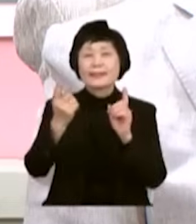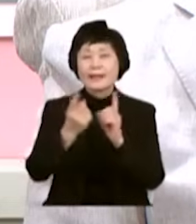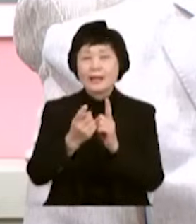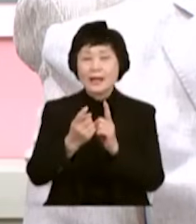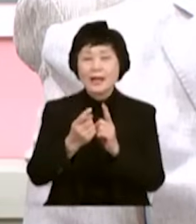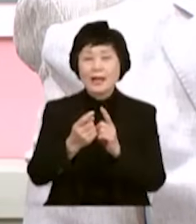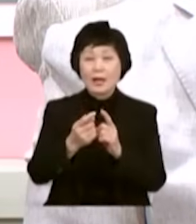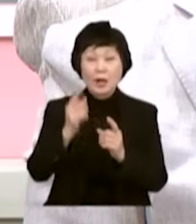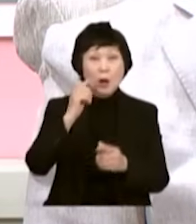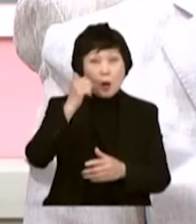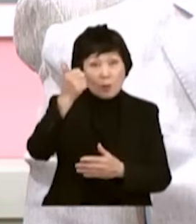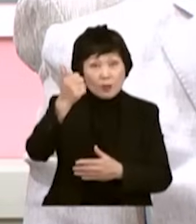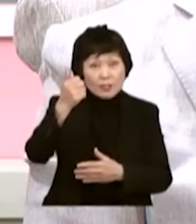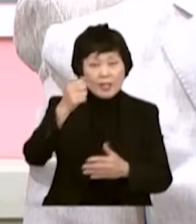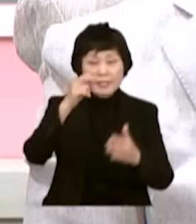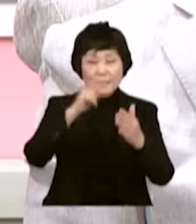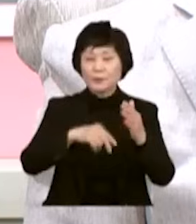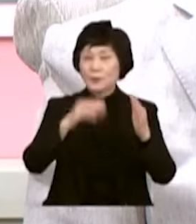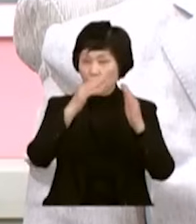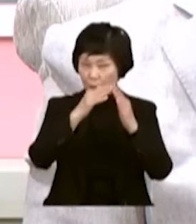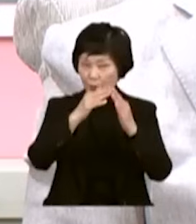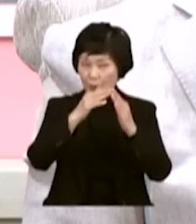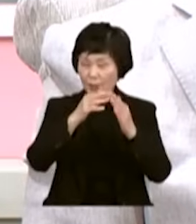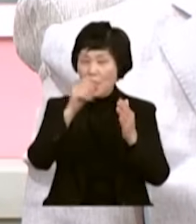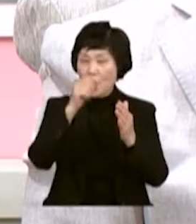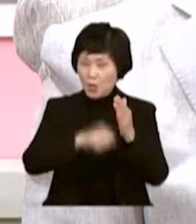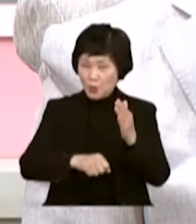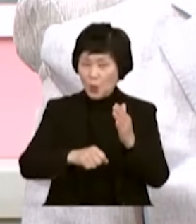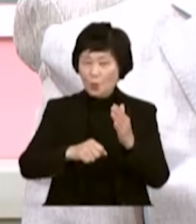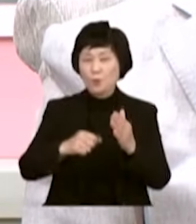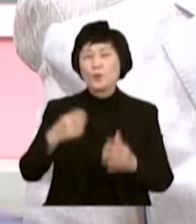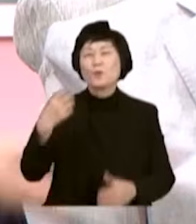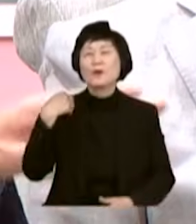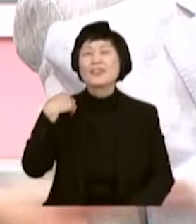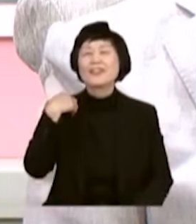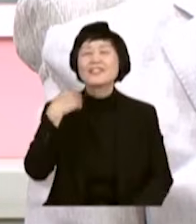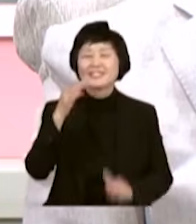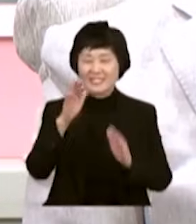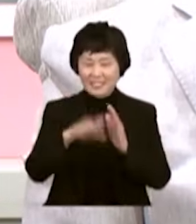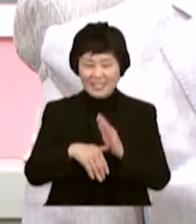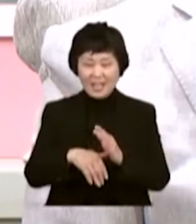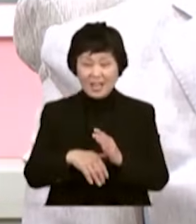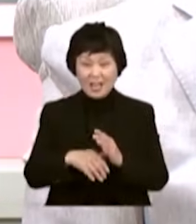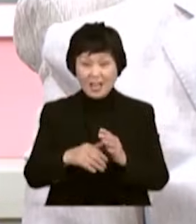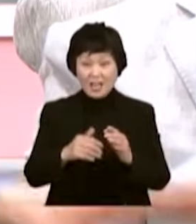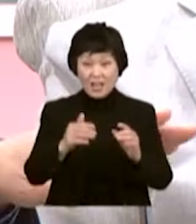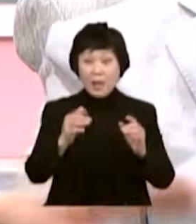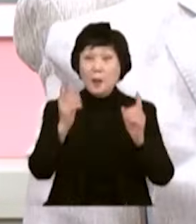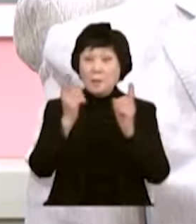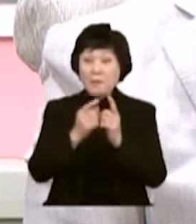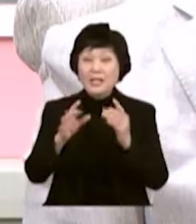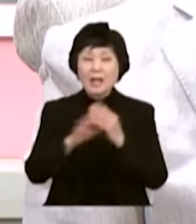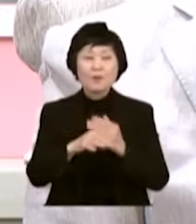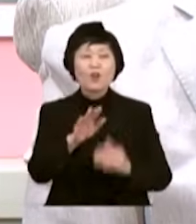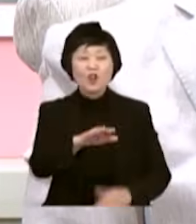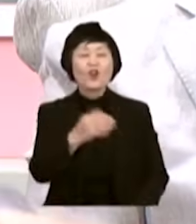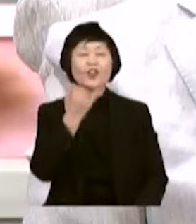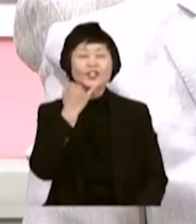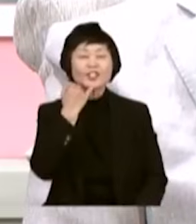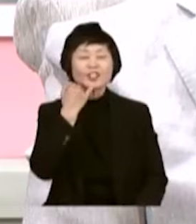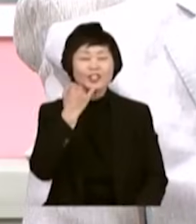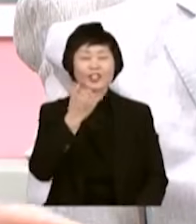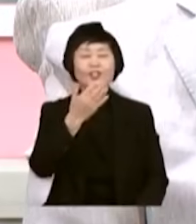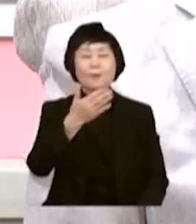그 독서실에 계셨을 때, 그 총무로. 그럼 목사님이 항상 영구야 너는 되니까 걱정하지 말아라 하면서 늘 기도해줘요.